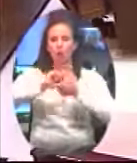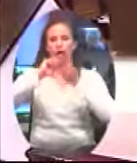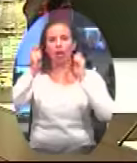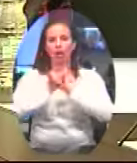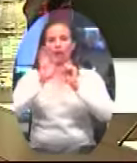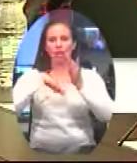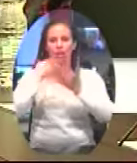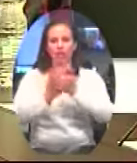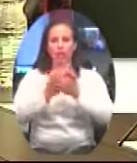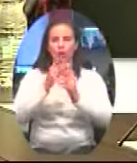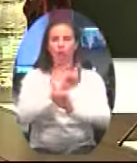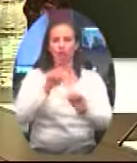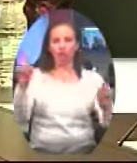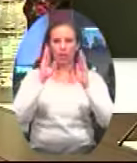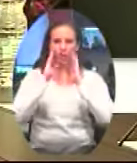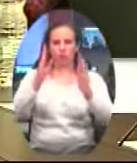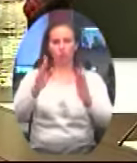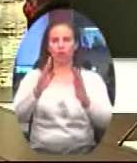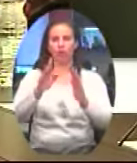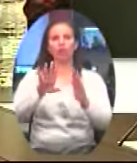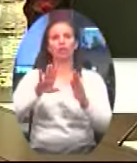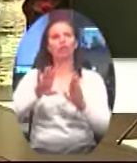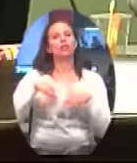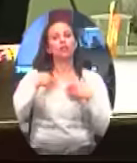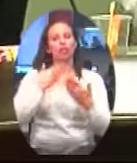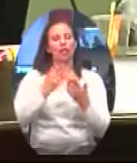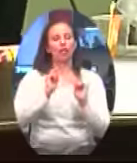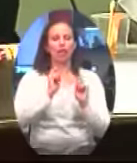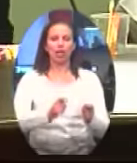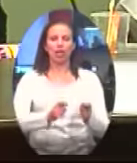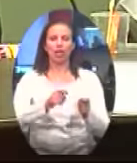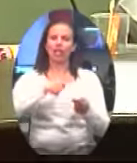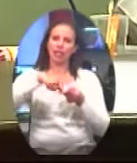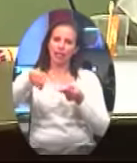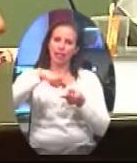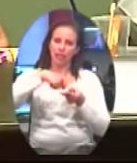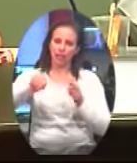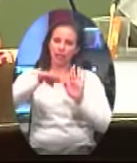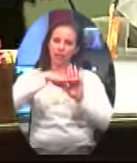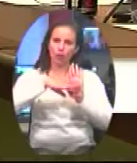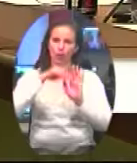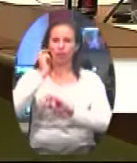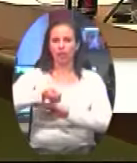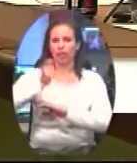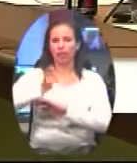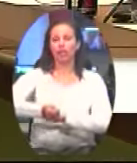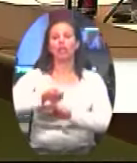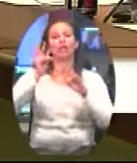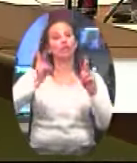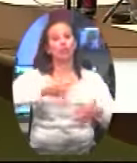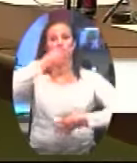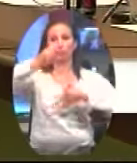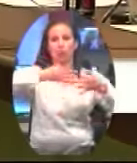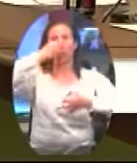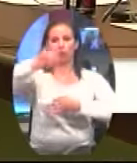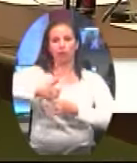ועדת הכנסת דנו בהצעת חברי הכנסת צחי הנגבי ומרב מיכאלי לתקן את תקנון הכנסת ולאפשר שעת שאלות לשרי